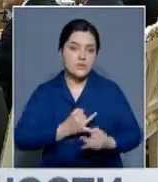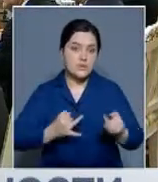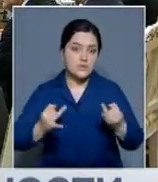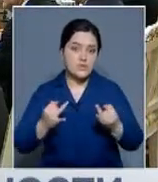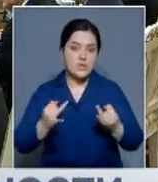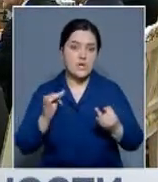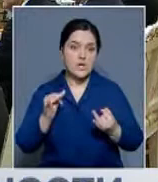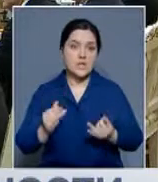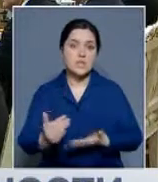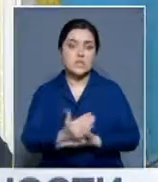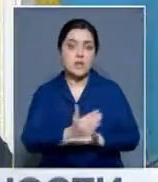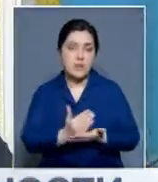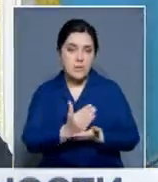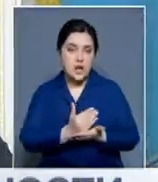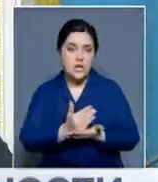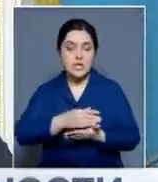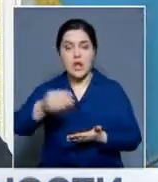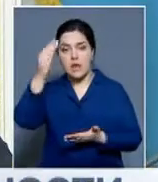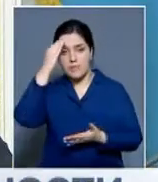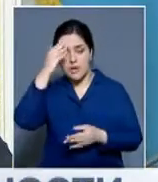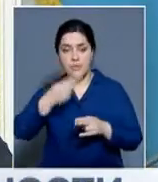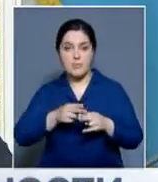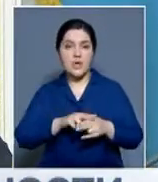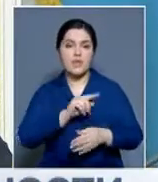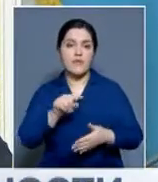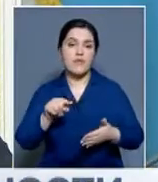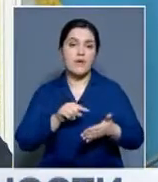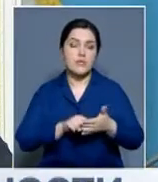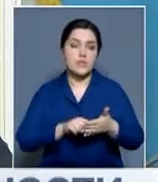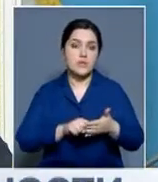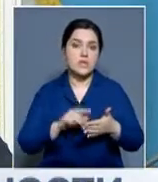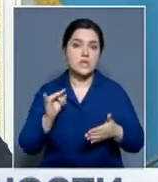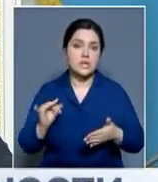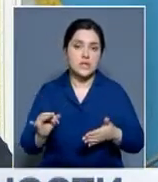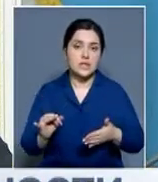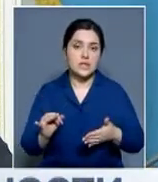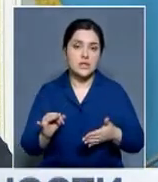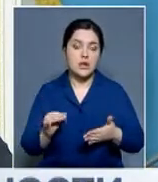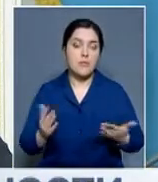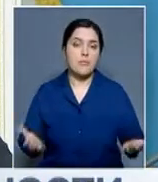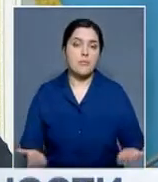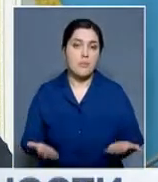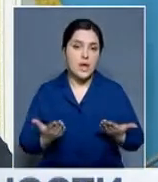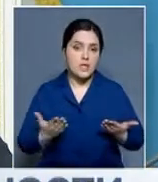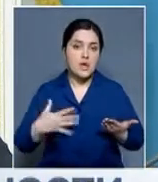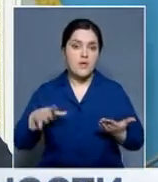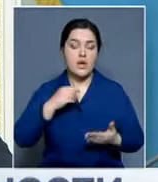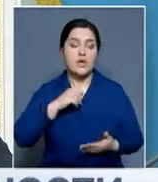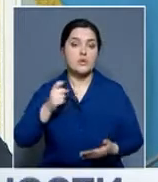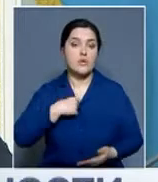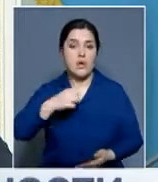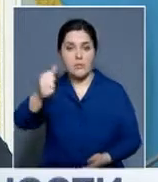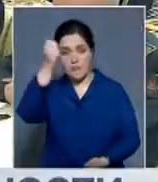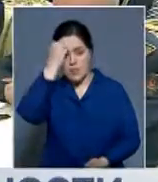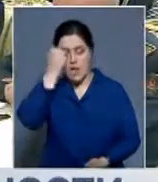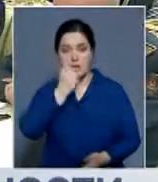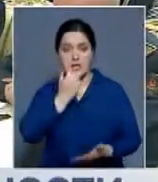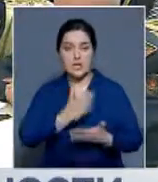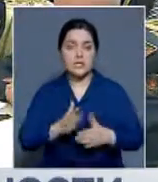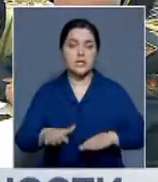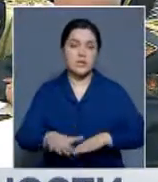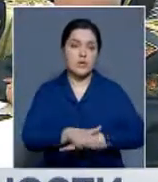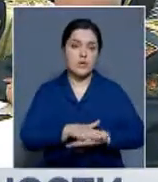и собирается мнение по этим вопросам. И в основном поддерживается, за что я благодарен.